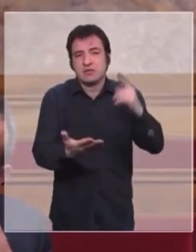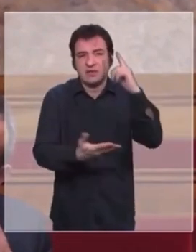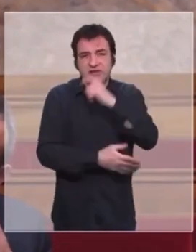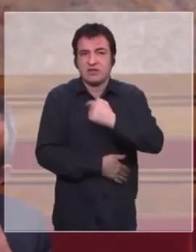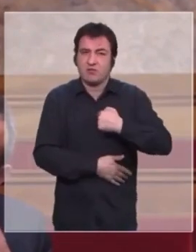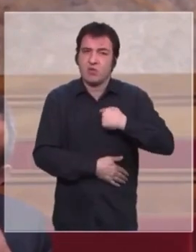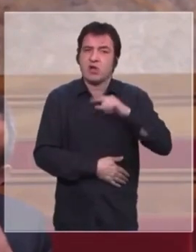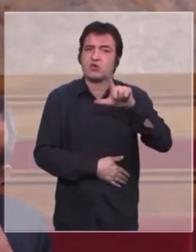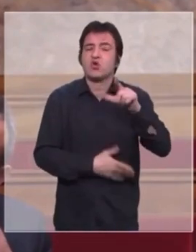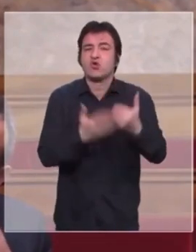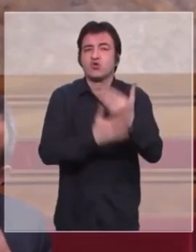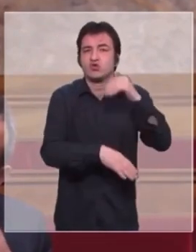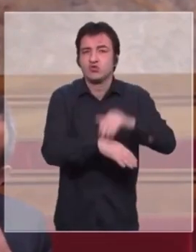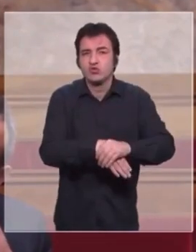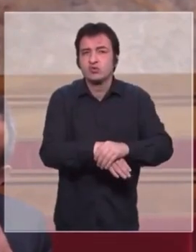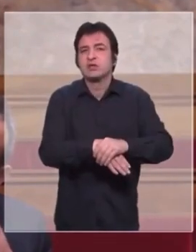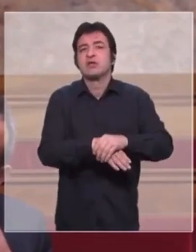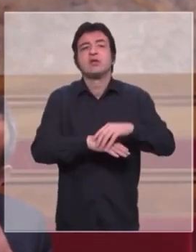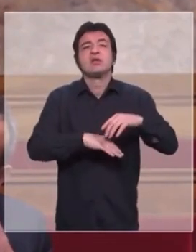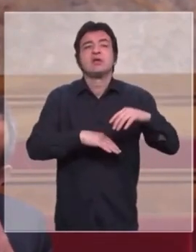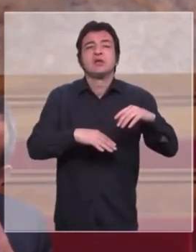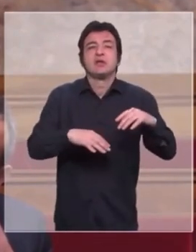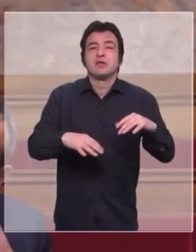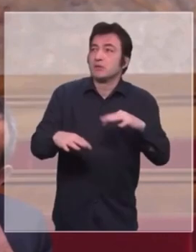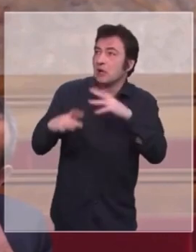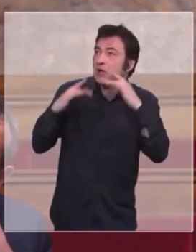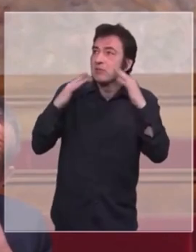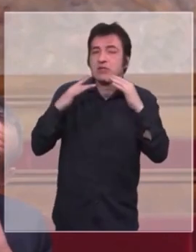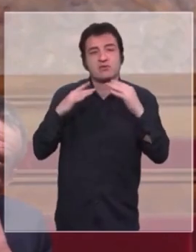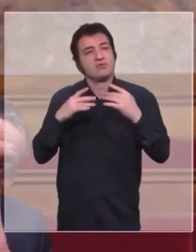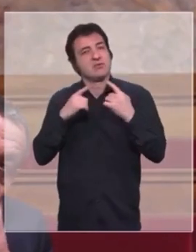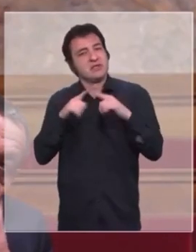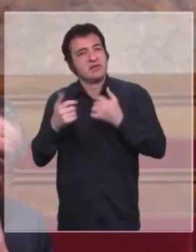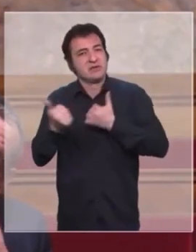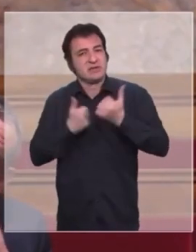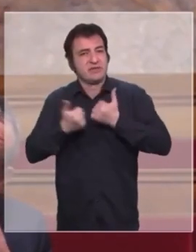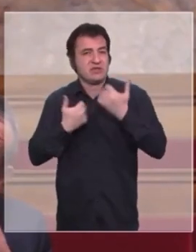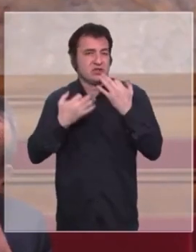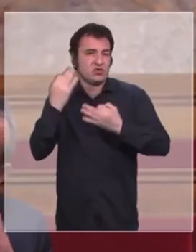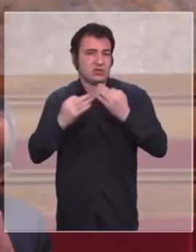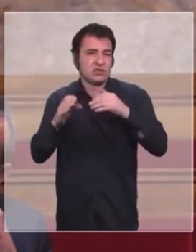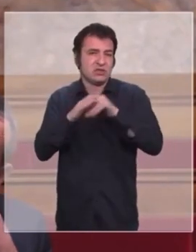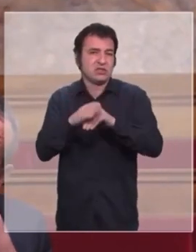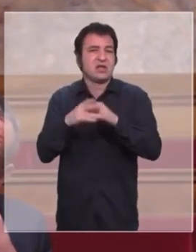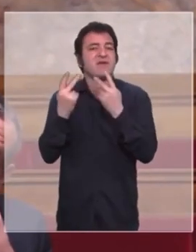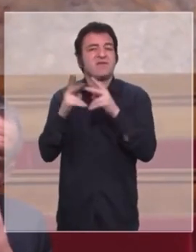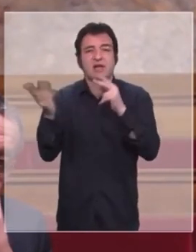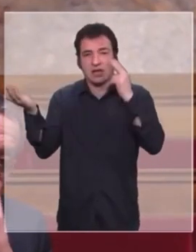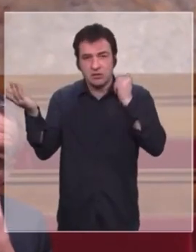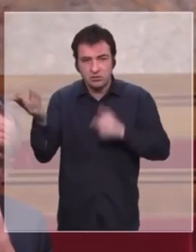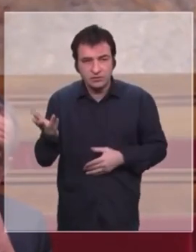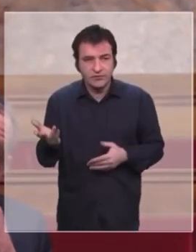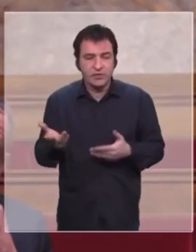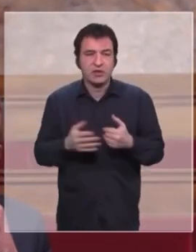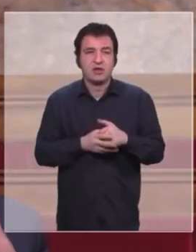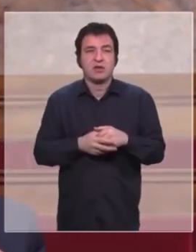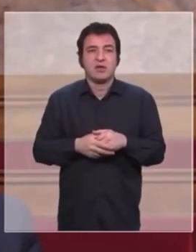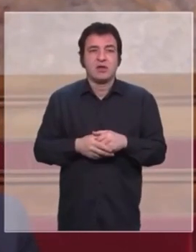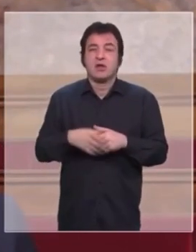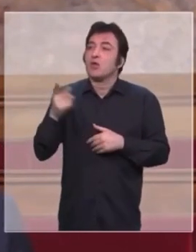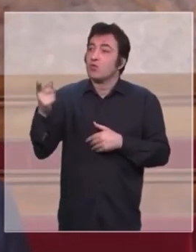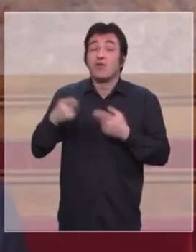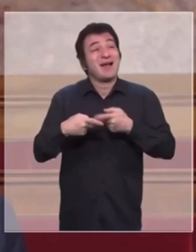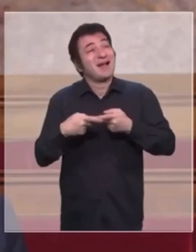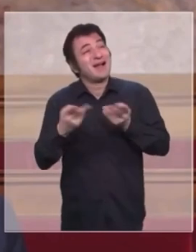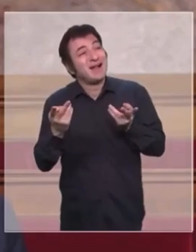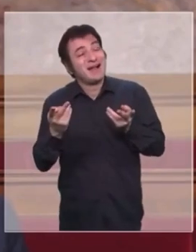2 journées en immersion dans différents services judiciaires à Nantes. J'ai pu constater à quel point les moyens que vous avez annoncés et que nous allons